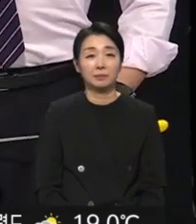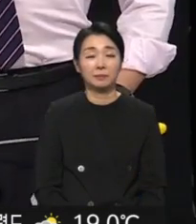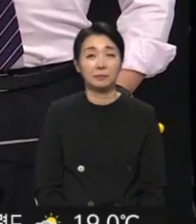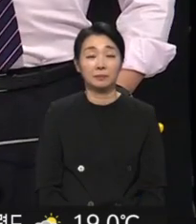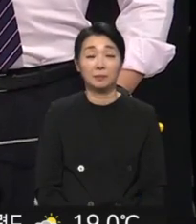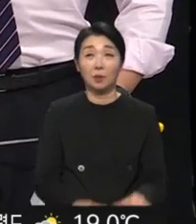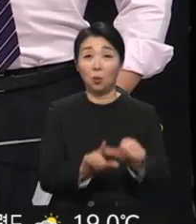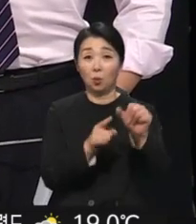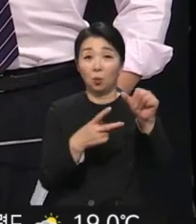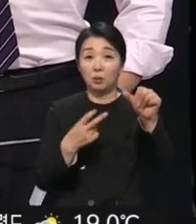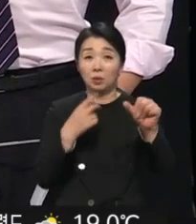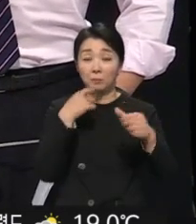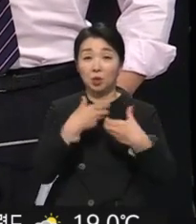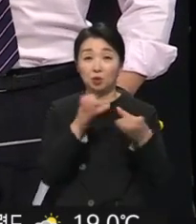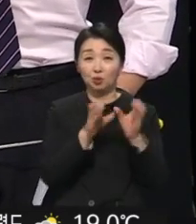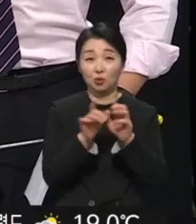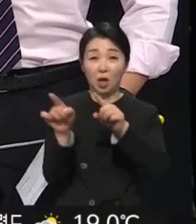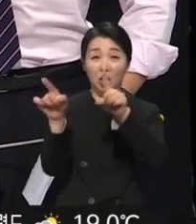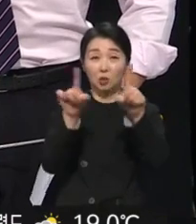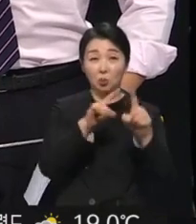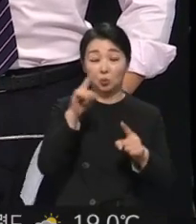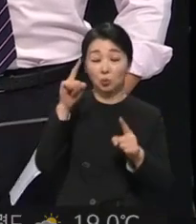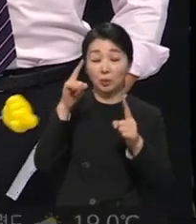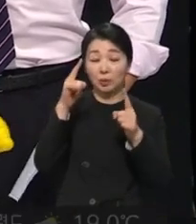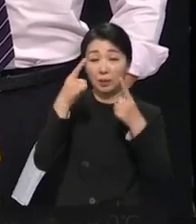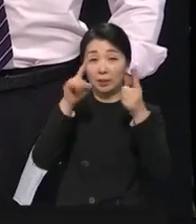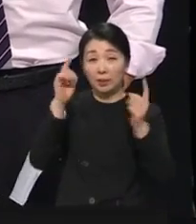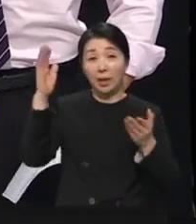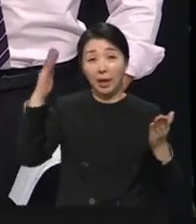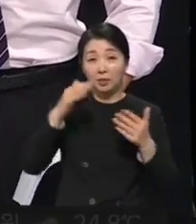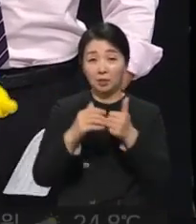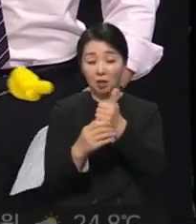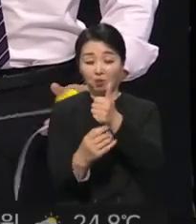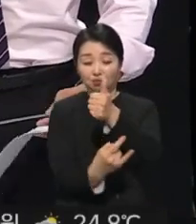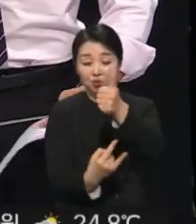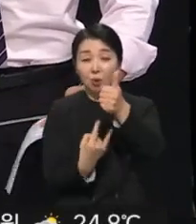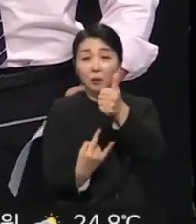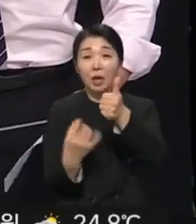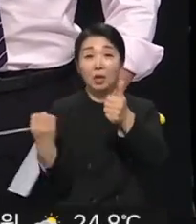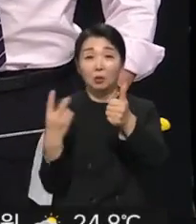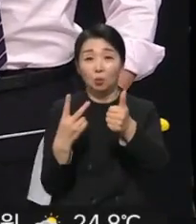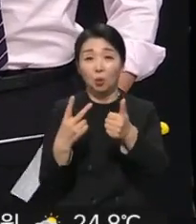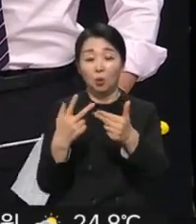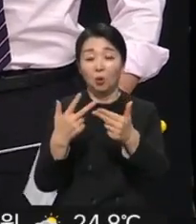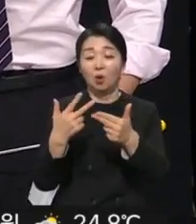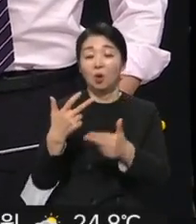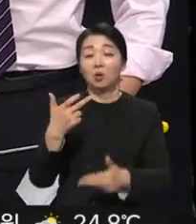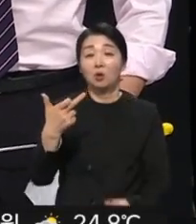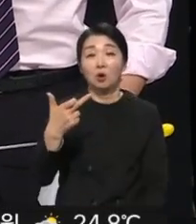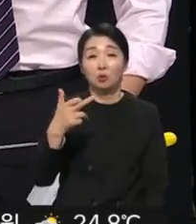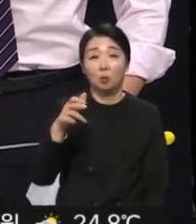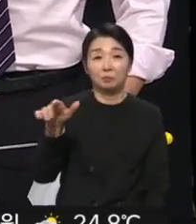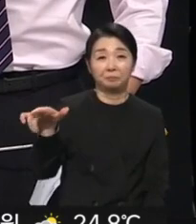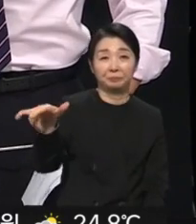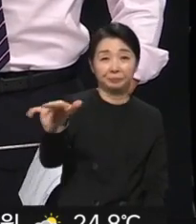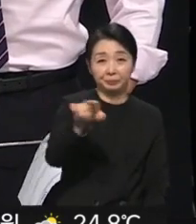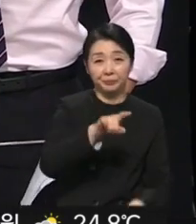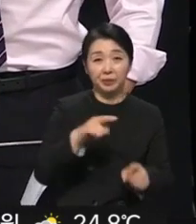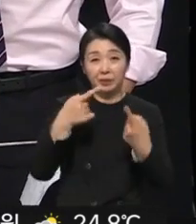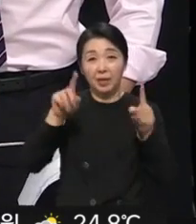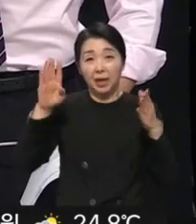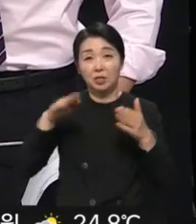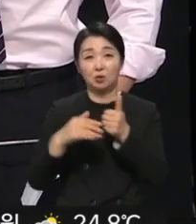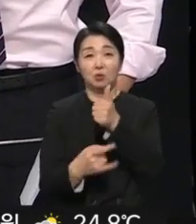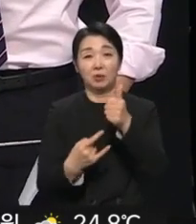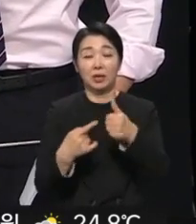지난 12일 민주당 전국 대학생위원회와 17개 시도당 대학생위원회가 당의 쇄신을 촉구하는 기자회견을 열었죠.